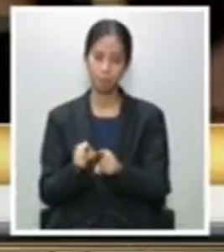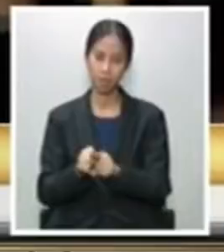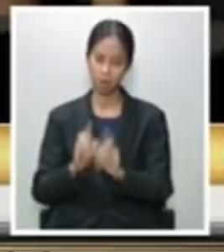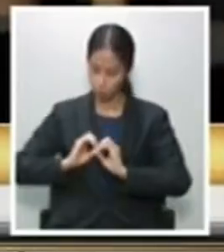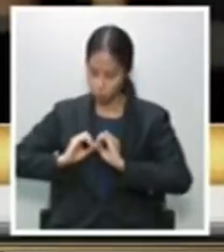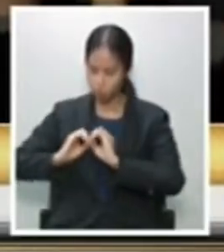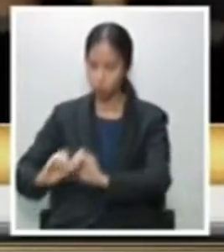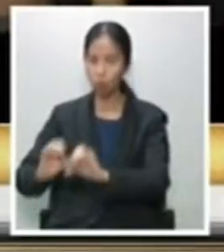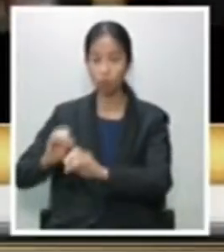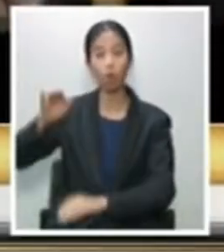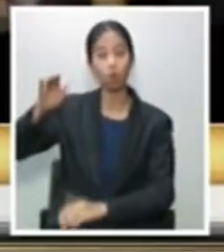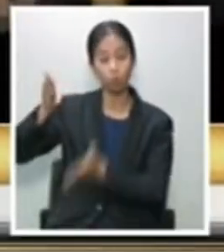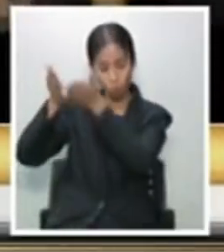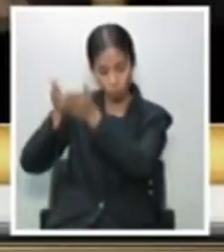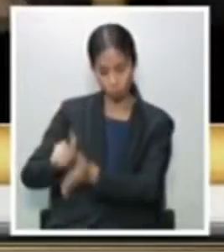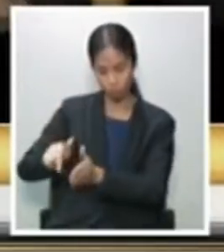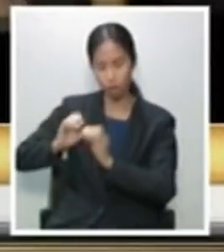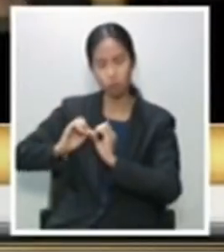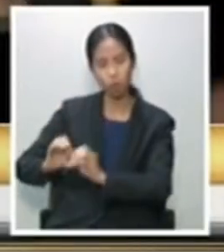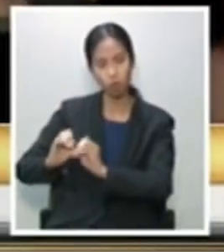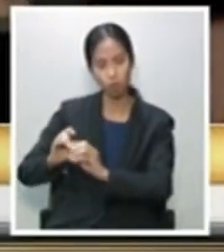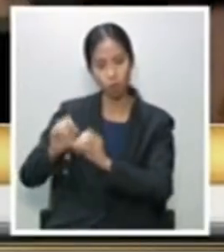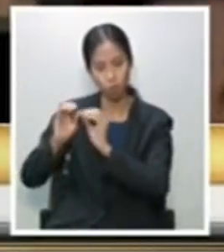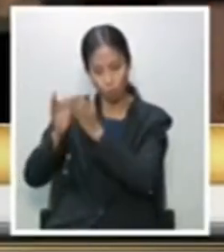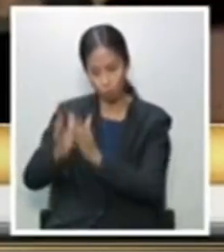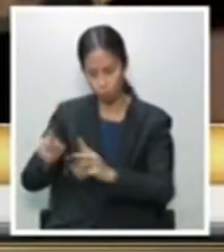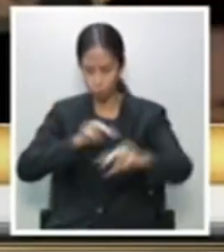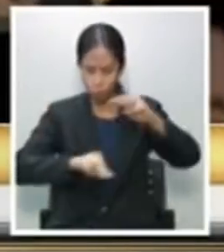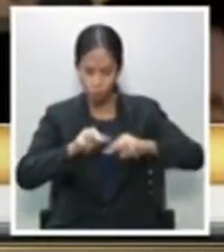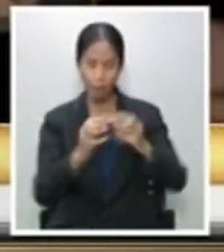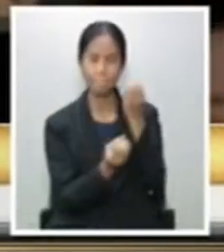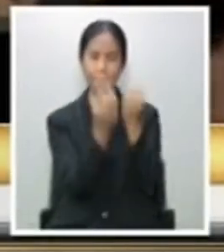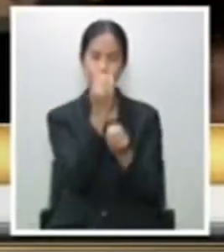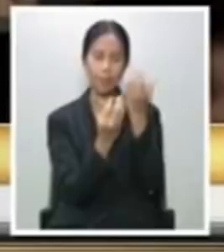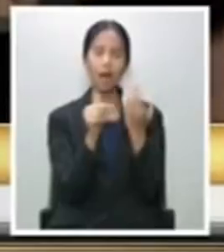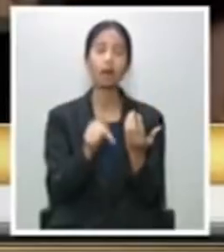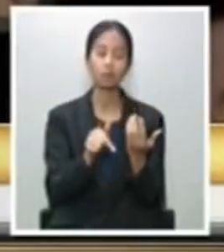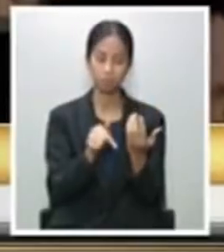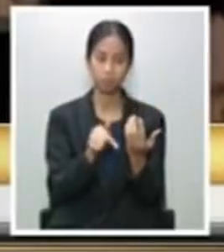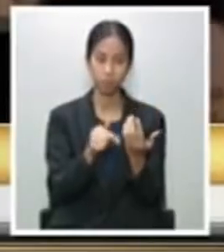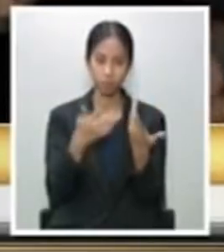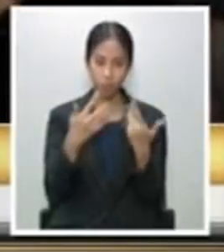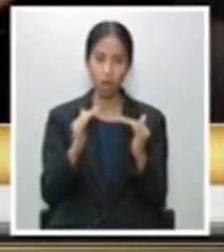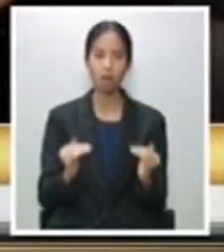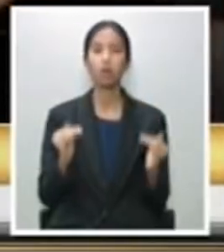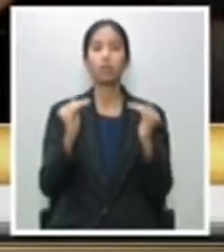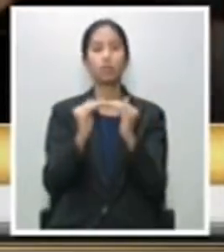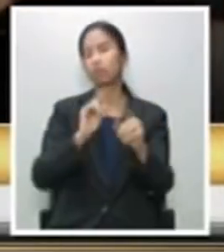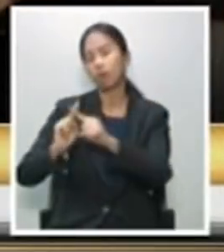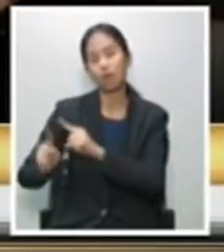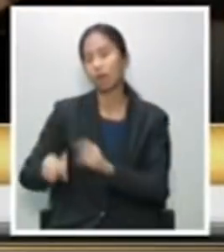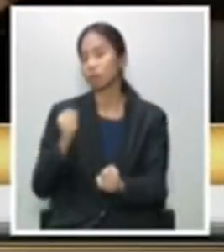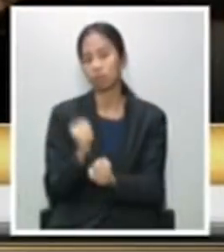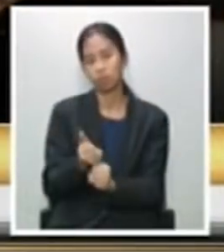นเพื่อที่จะให้คนไปปลูกป่าอีกทีนึงแล้วทรัพยากรสิ่งแวดล้อมและสิทธิมนุษยชนก็จะสาม